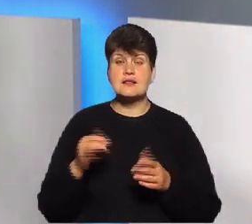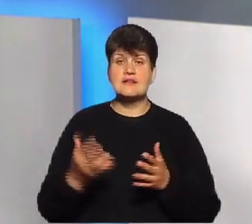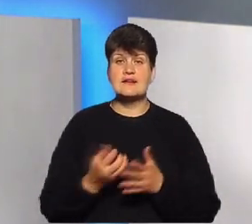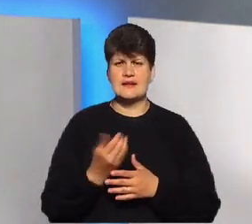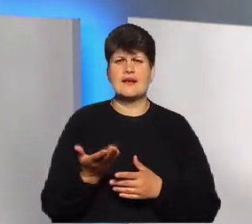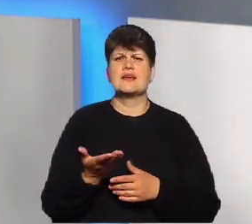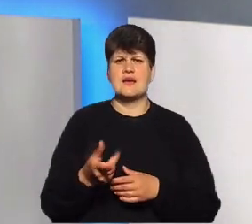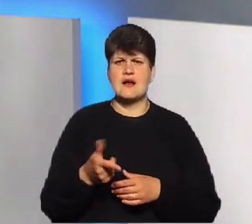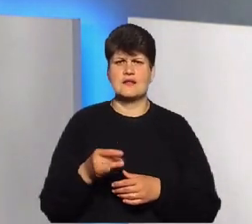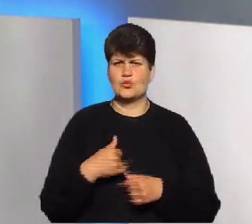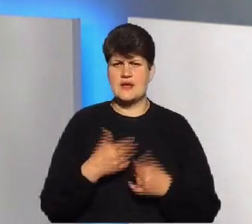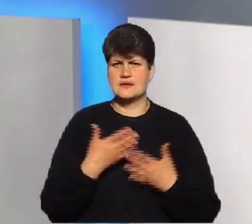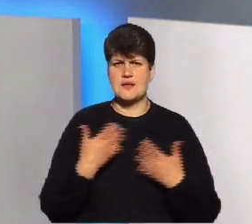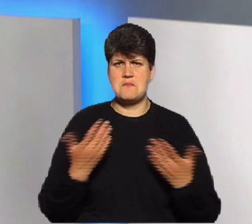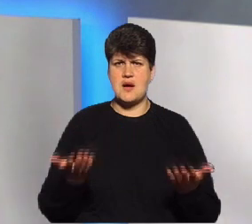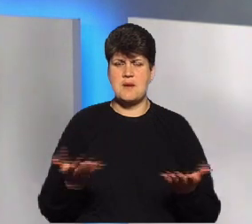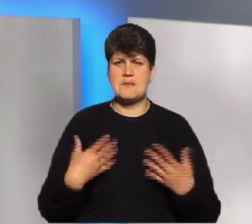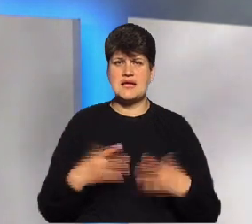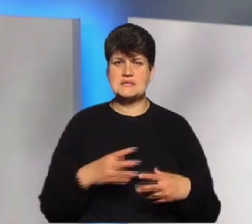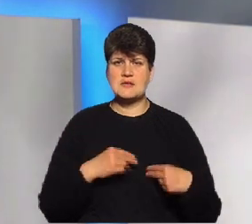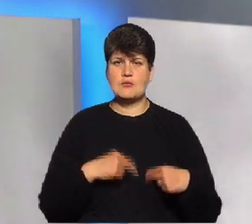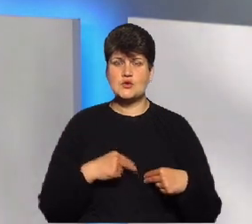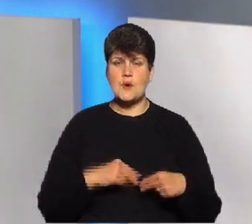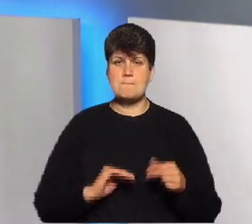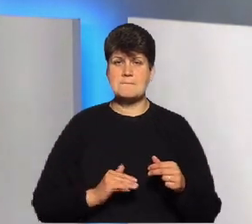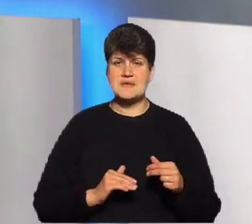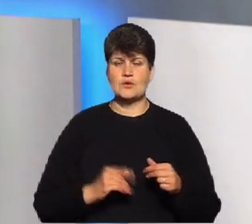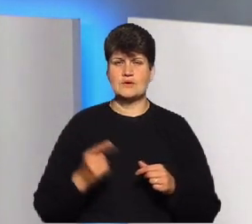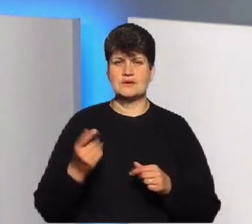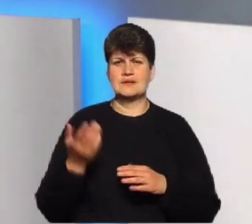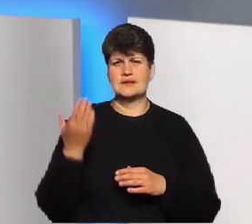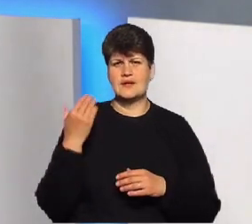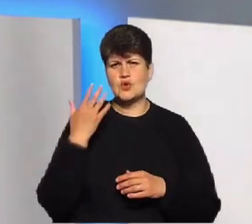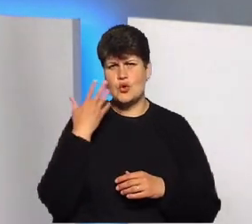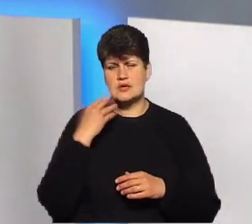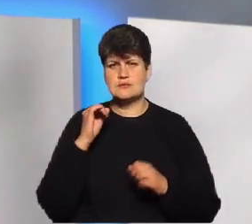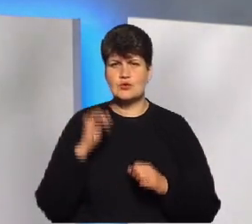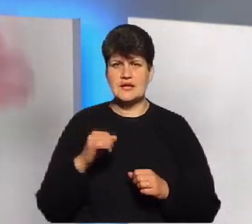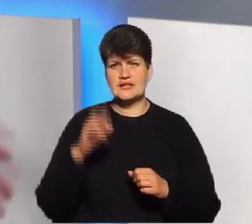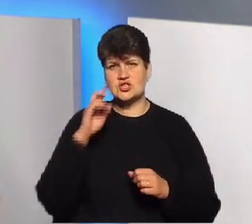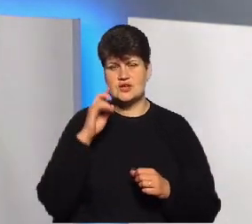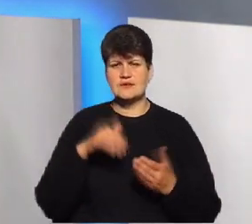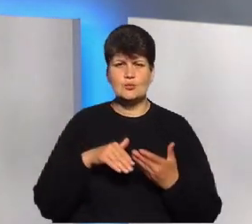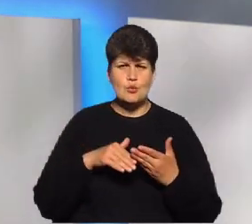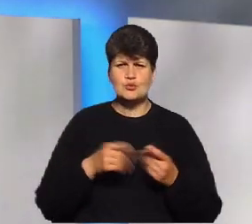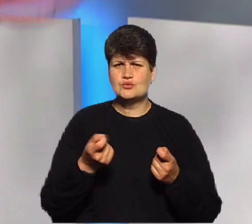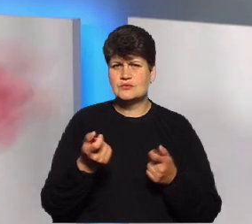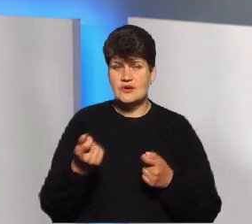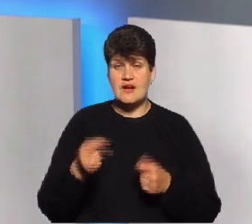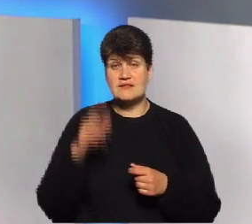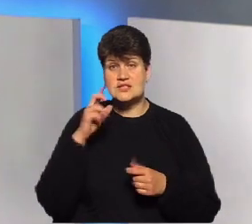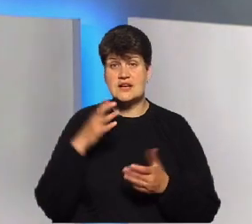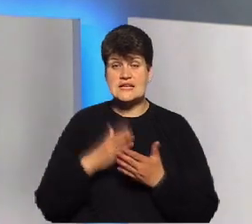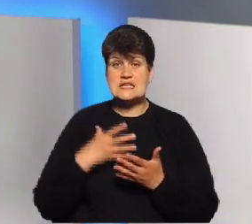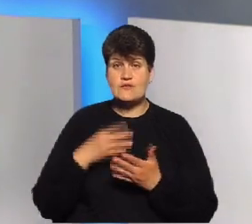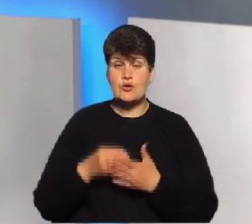немає грантів, ми співпрацюємо з бізнесом. Ніколи. Каже, раз на колись, можливо, держава там нам спустить якусь субвенцію, але в держави є свої потреби, армія там